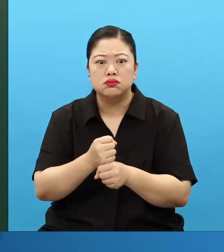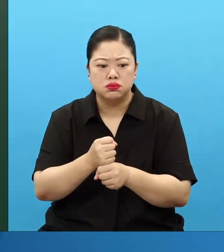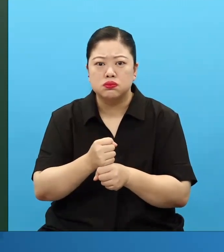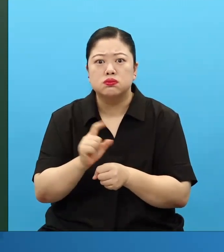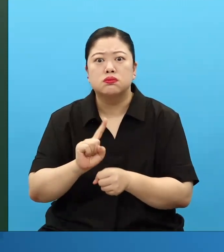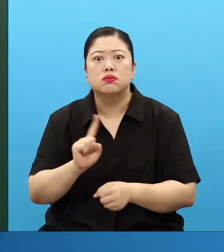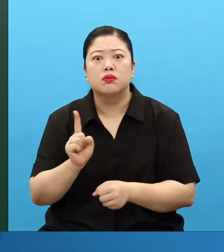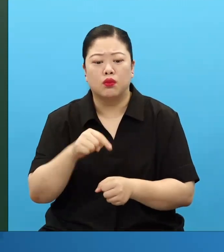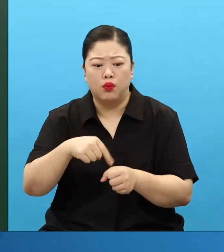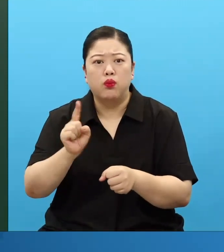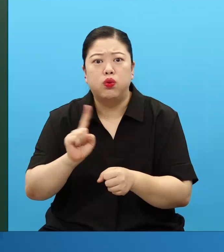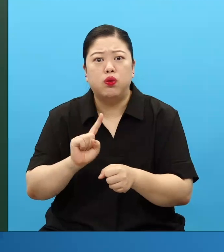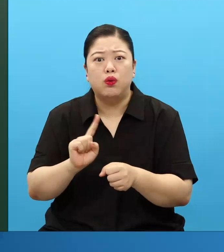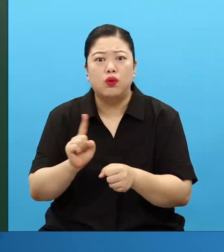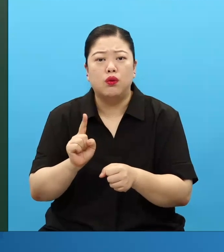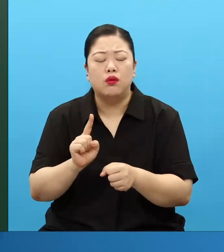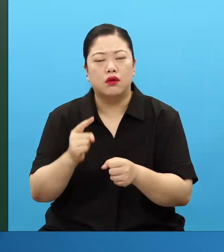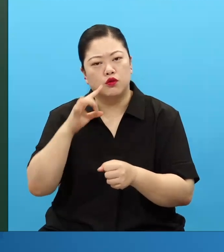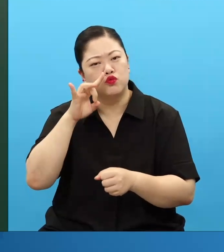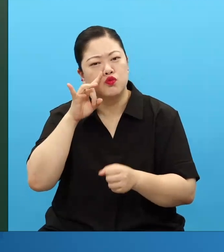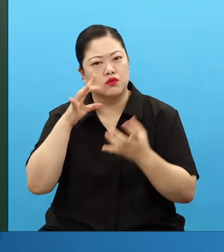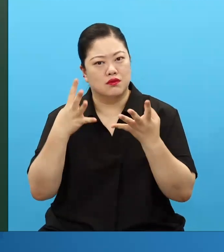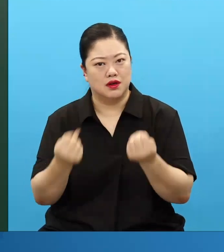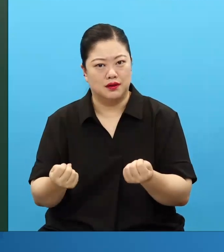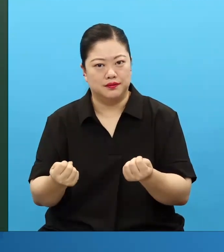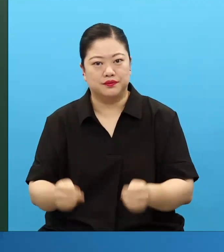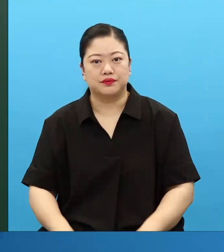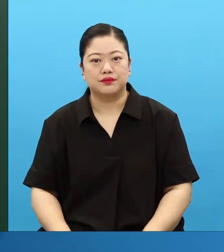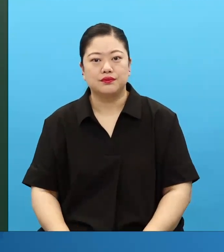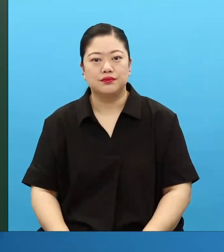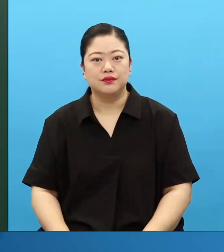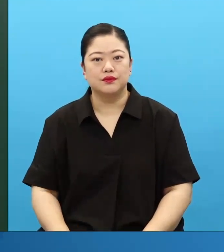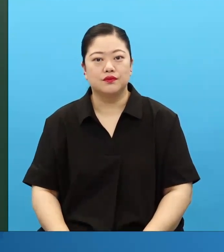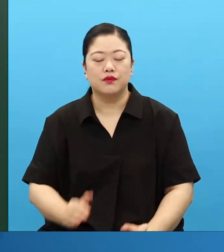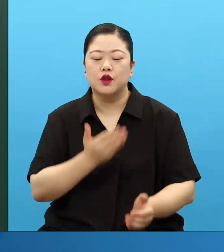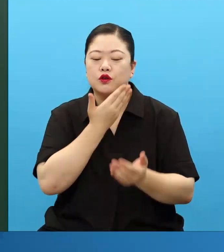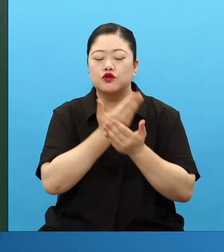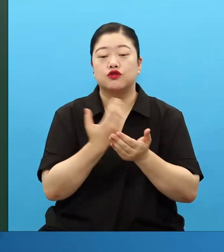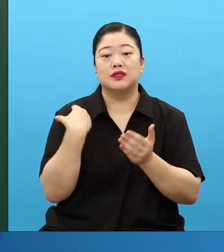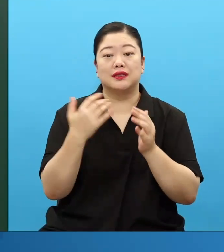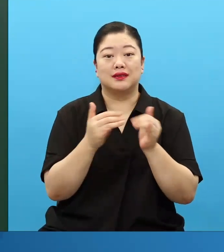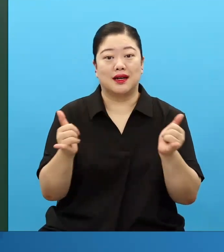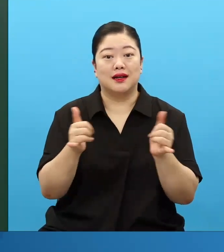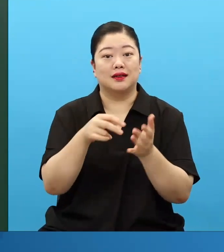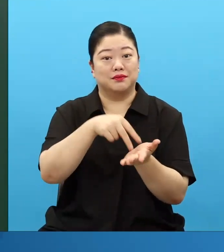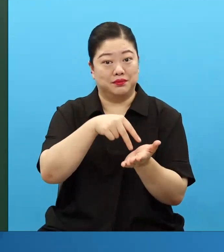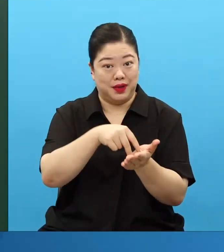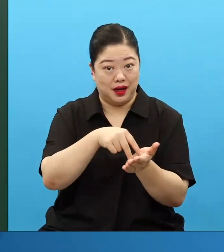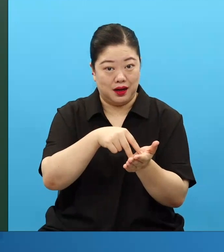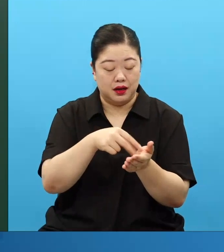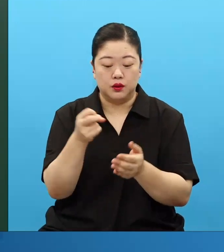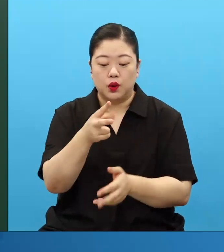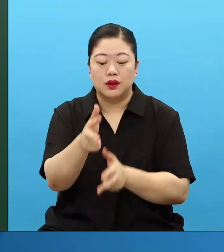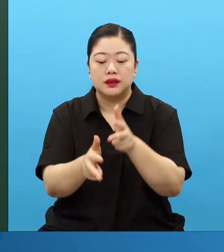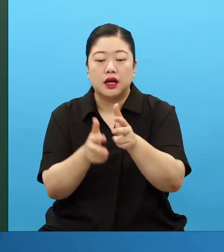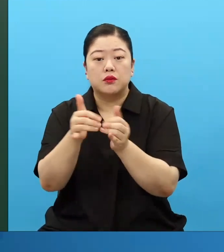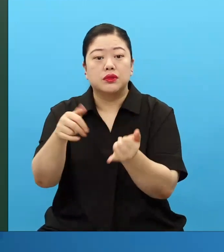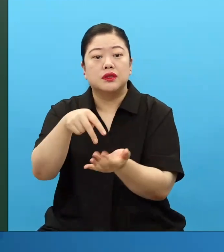함께 동행하심을 잊지 않게 하옵소서. 말씀 전하시는 류광수